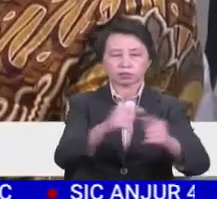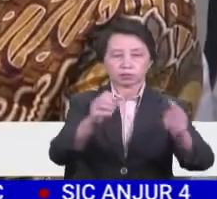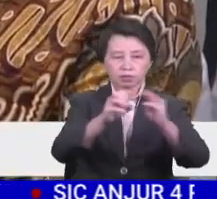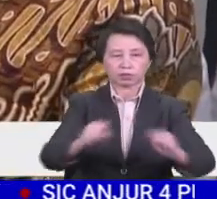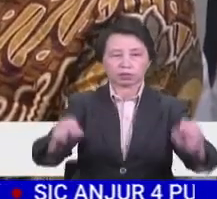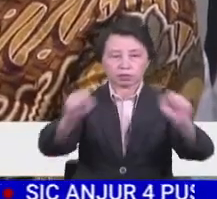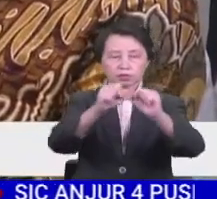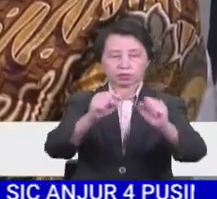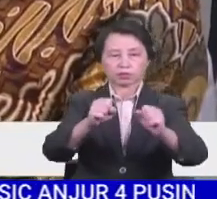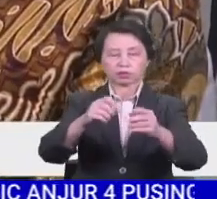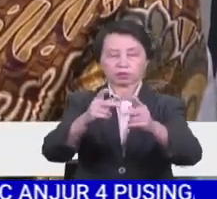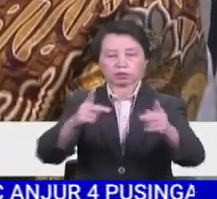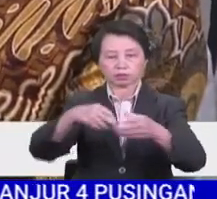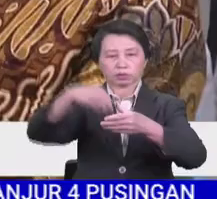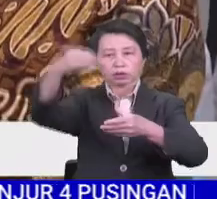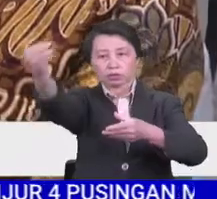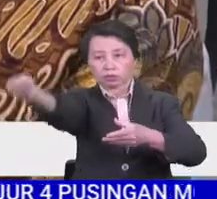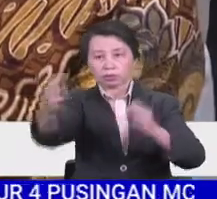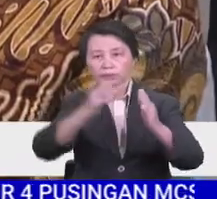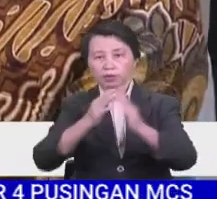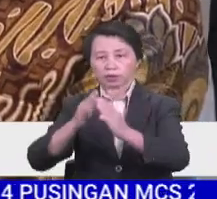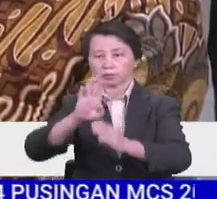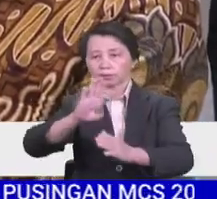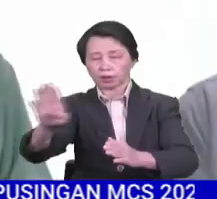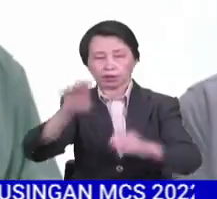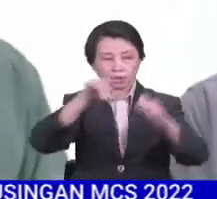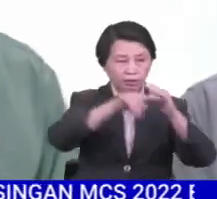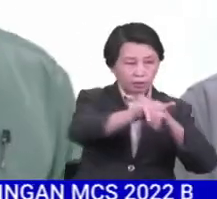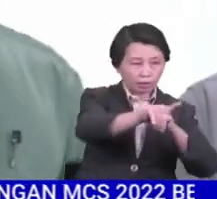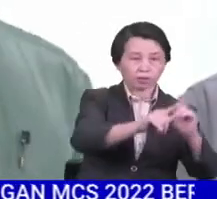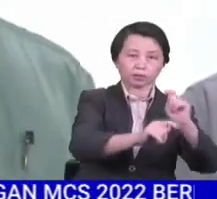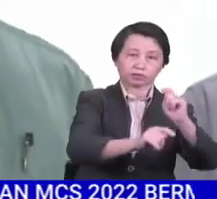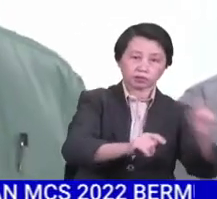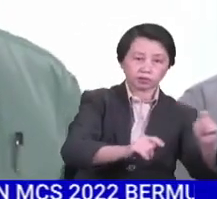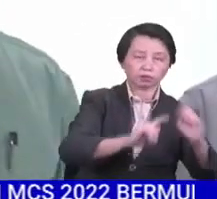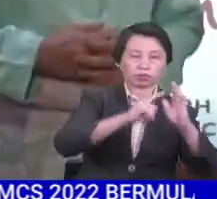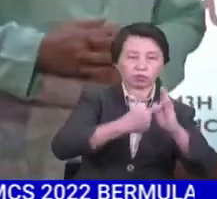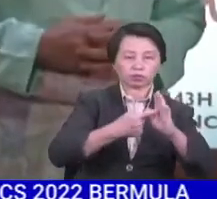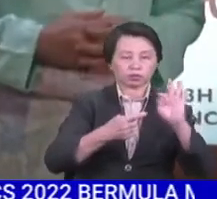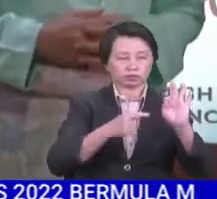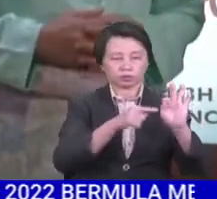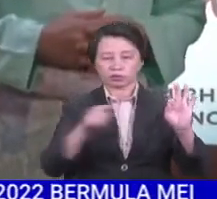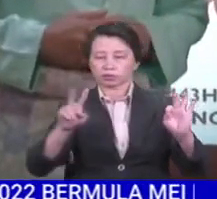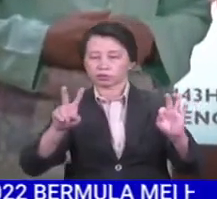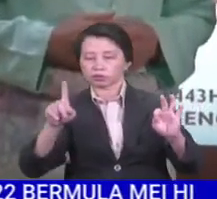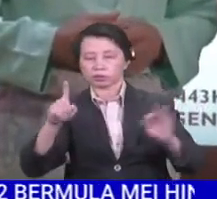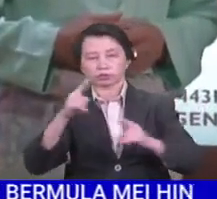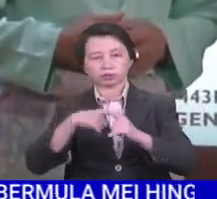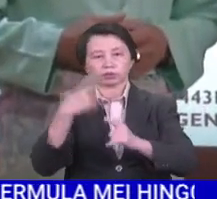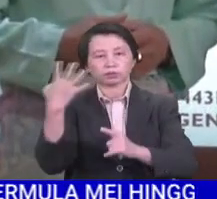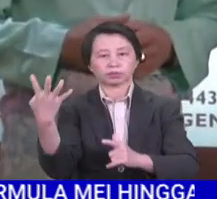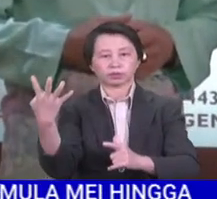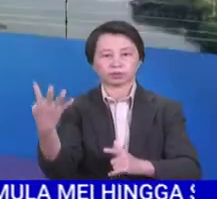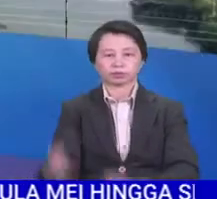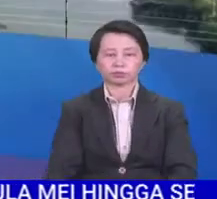di kawasan luar Bandar melibatkan pantai barat pedalaman dan pantai timur bermula 9 hingga 21